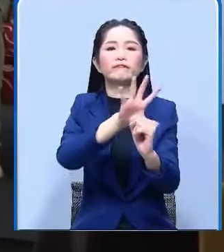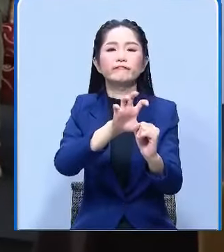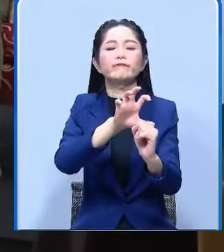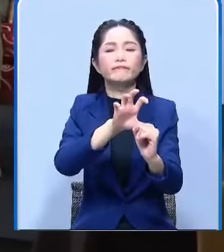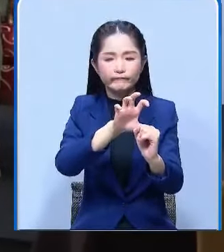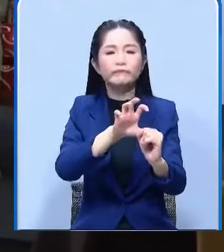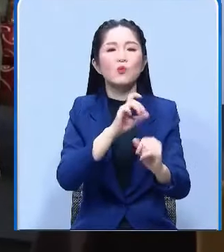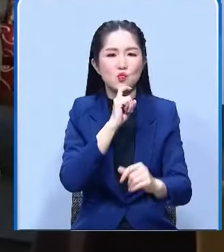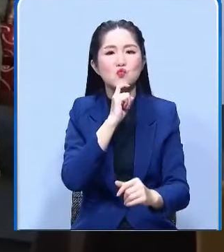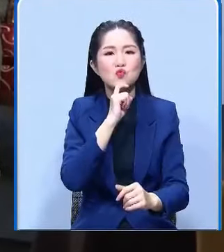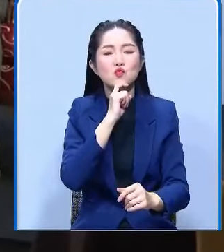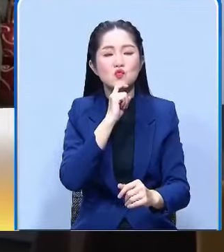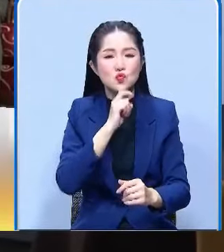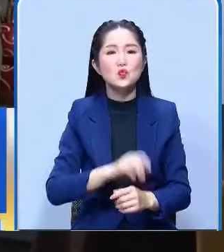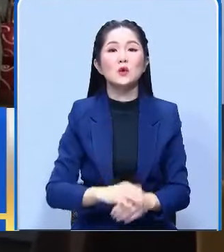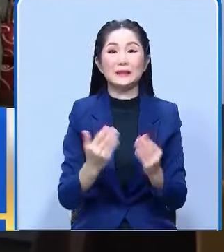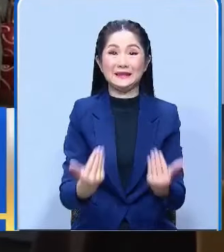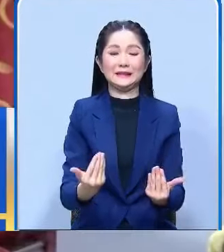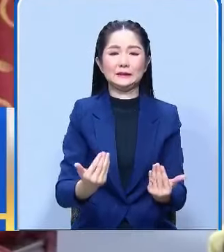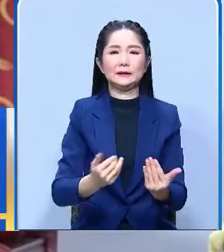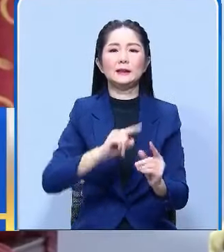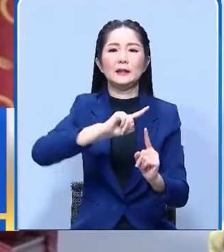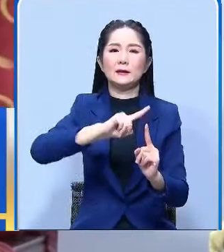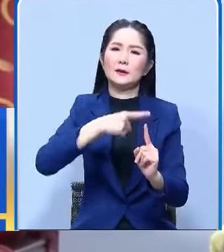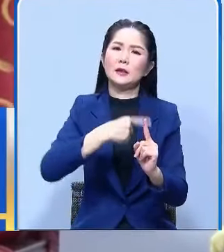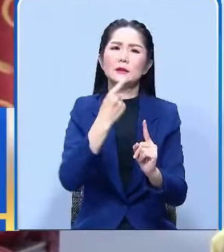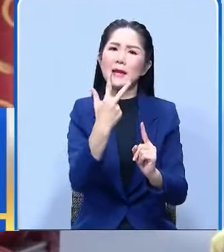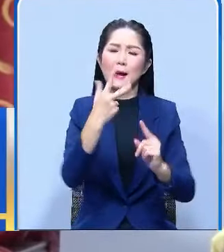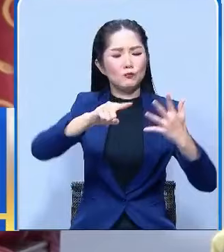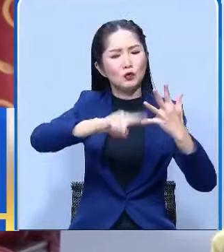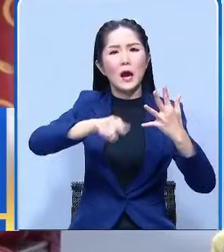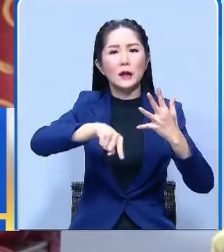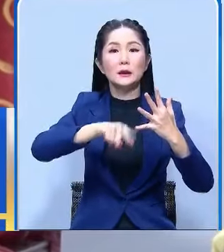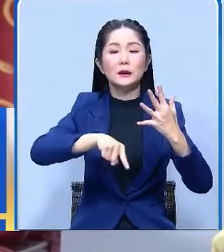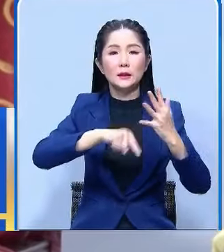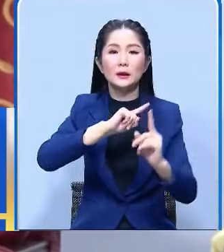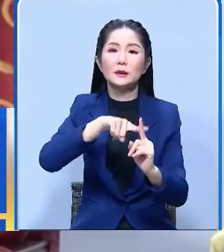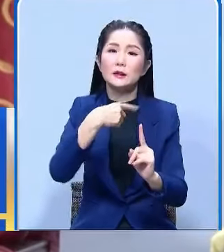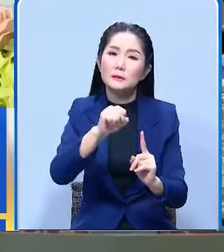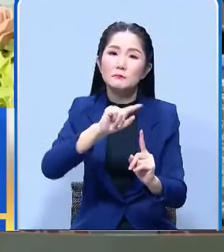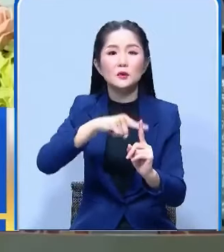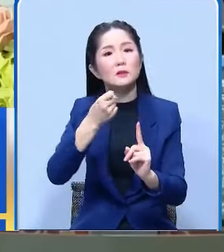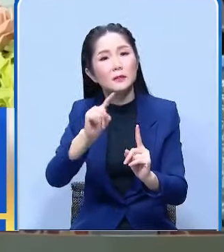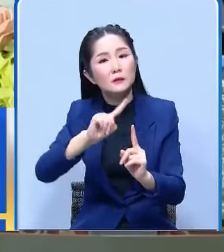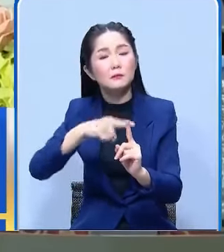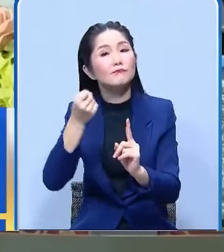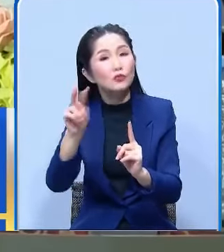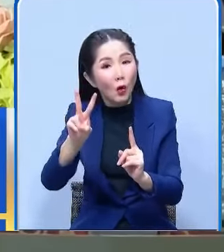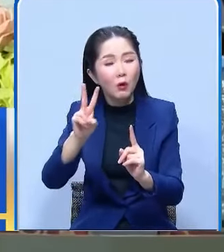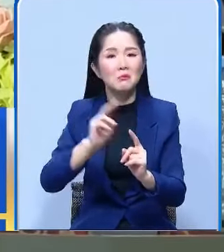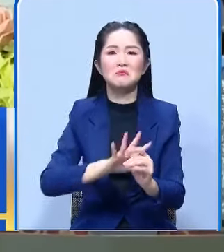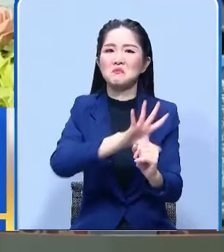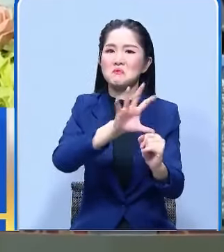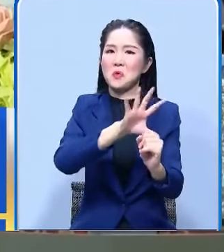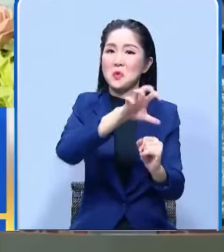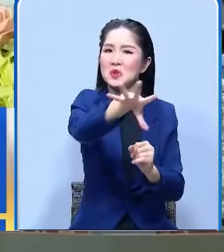าช่วงไตรมาสสุดท้ายของปีเนี่ยเขาบอกว่าเฉพาะช่วงนี้ยิ่งต้องระวังเลยตัวเลขการติดเชื้อและเสียชีวิตอาจจะพุ่งสูงขึ้นได้ร